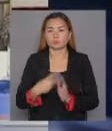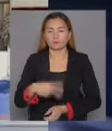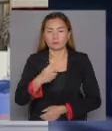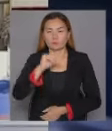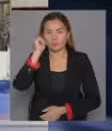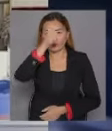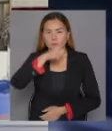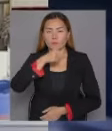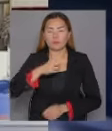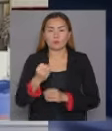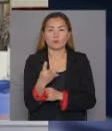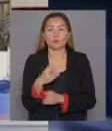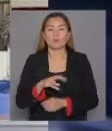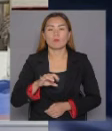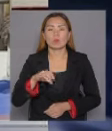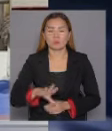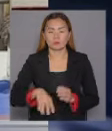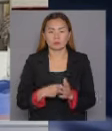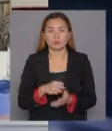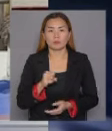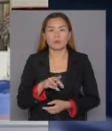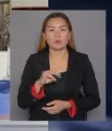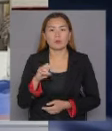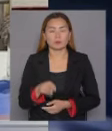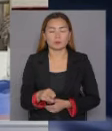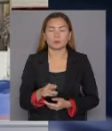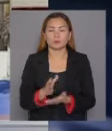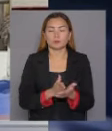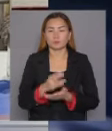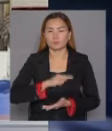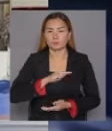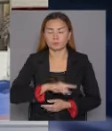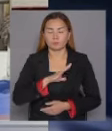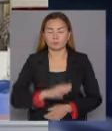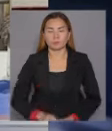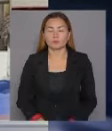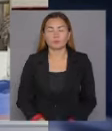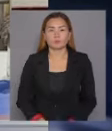2022 жылғы 14 наурыздан бері Аманат партиясының хатшысы қызметін атқарып келді.